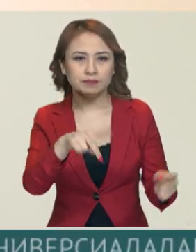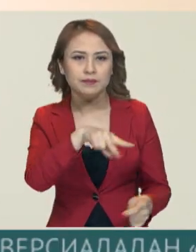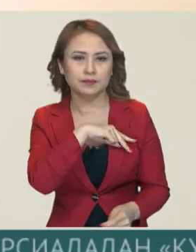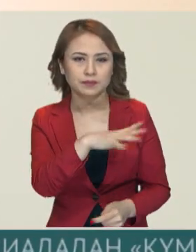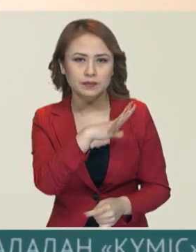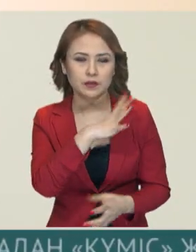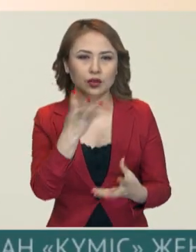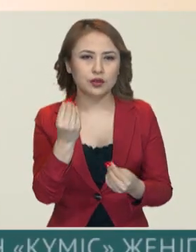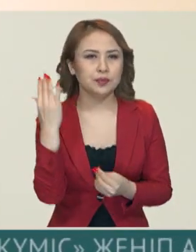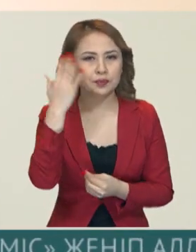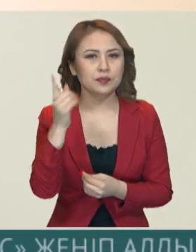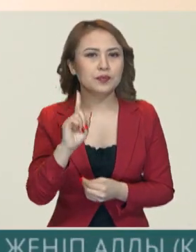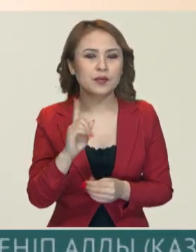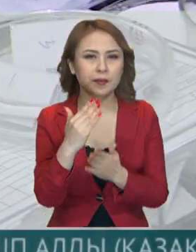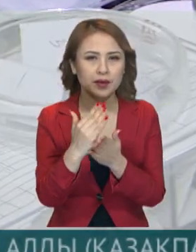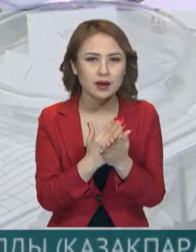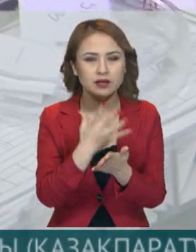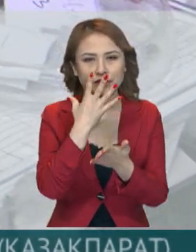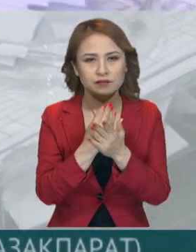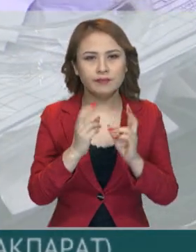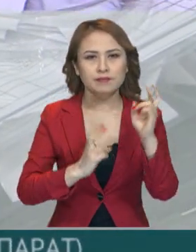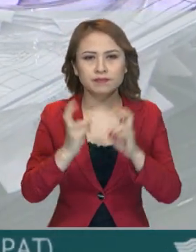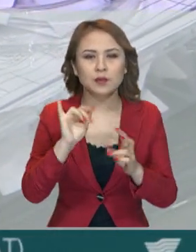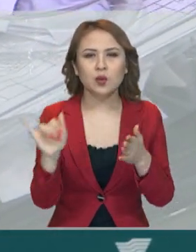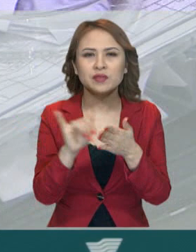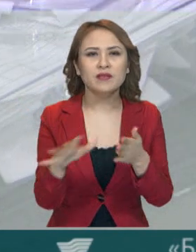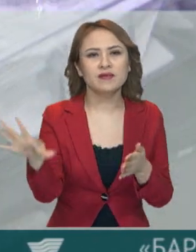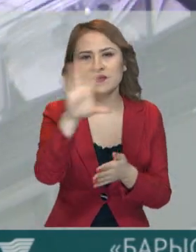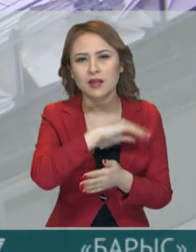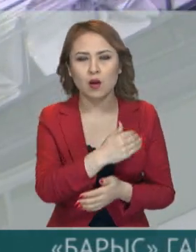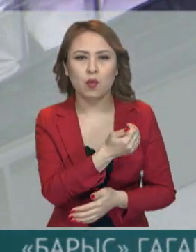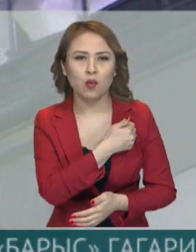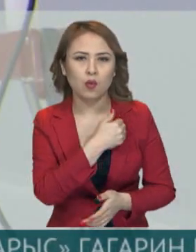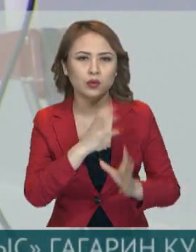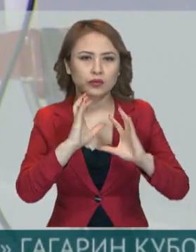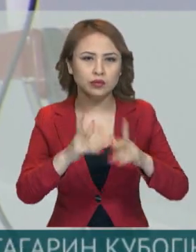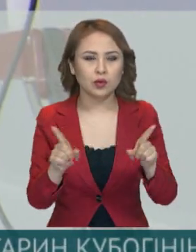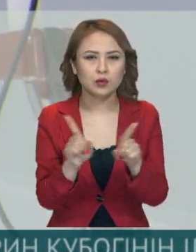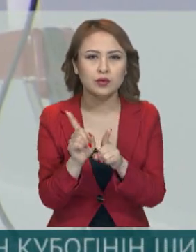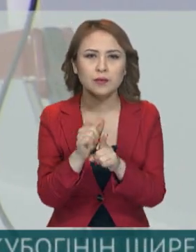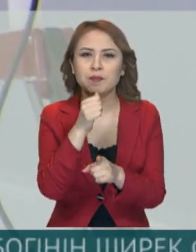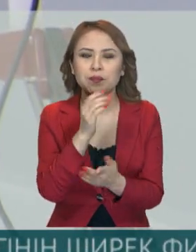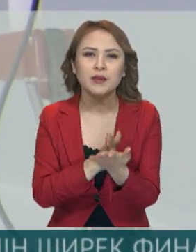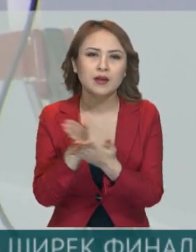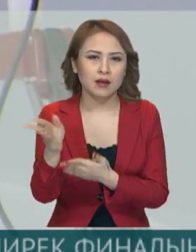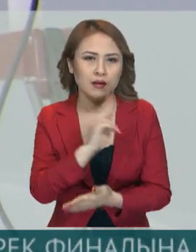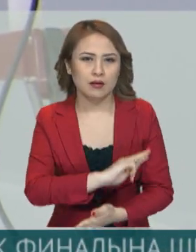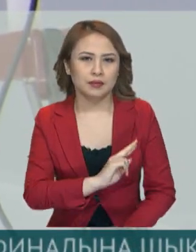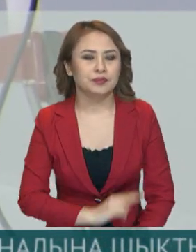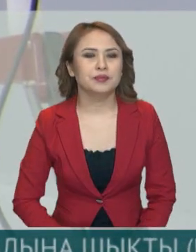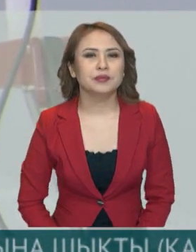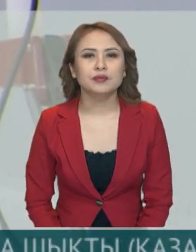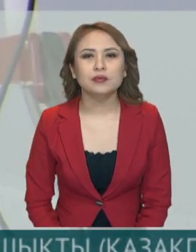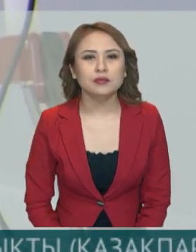атанды. Ендігі мақсат бағдарламаны өндіріс орындарына кеңінен пайдаланып, халықаралық қолданысқа да енгізу. Мерей Қалиасқар, Асхат